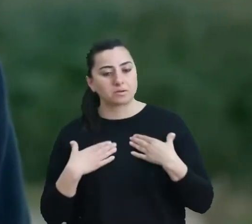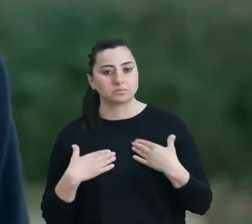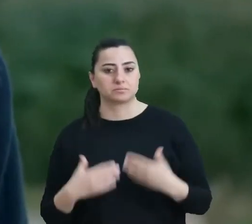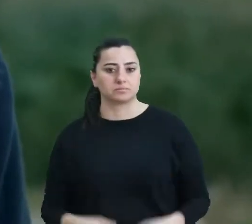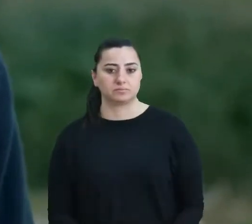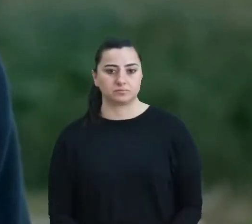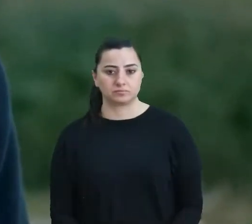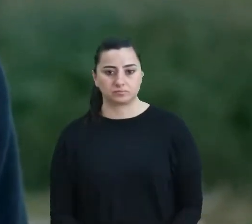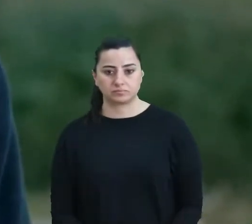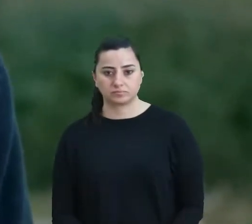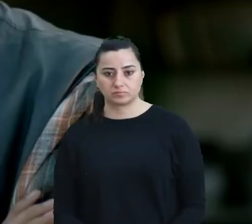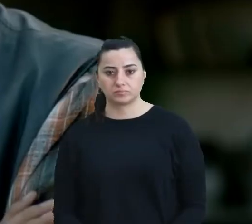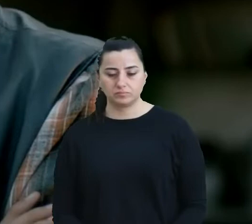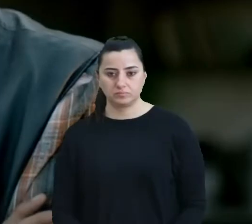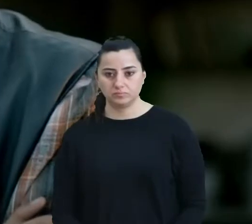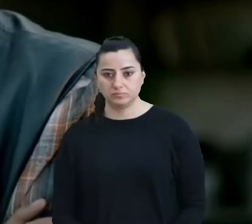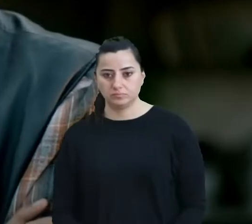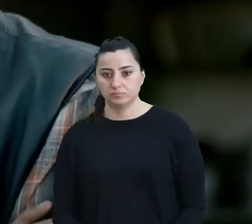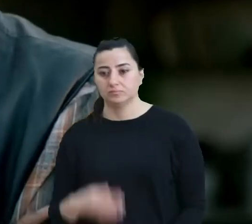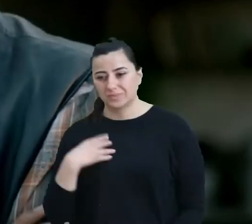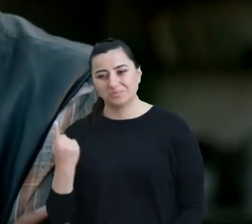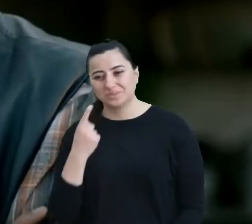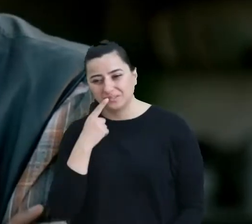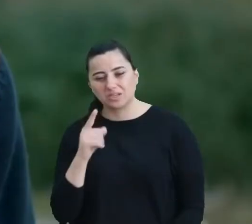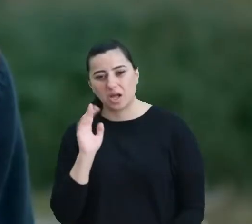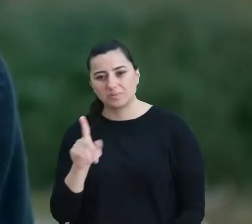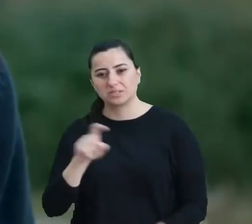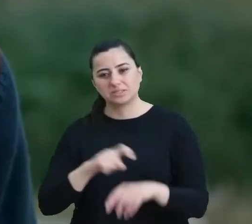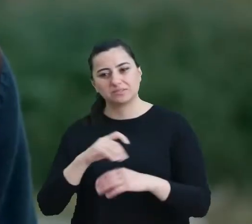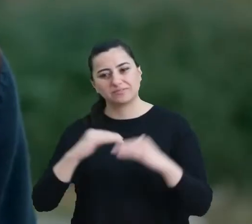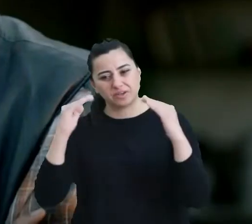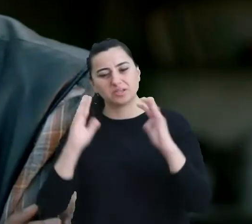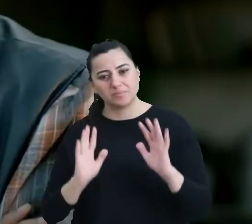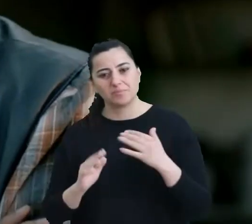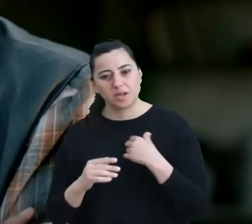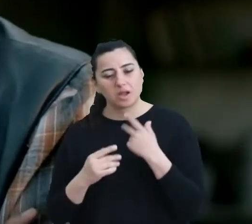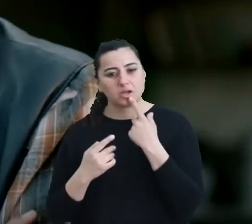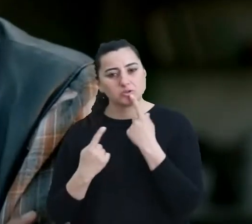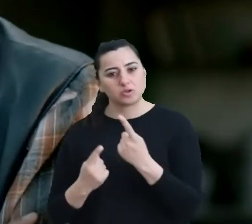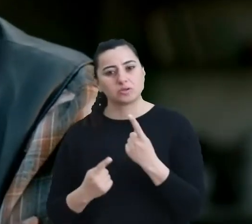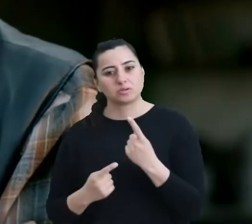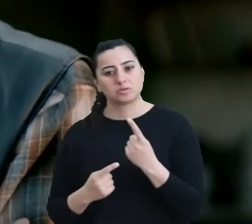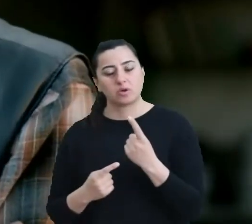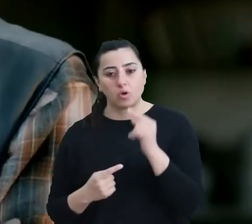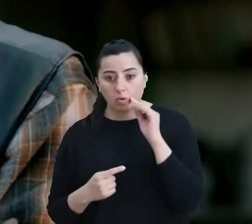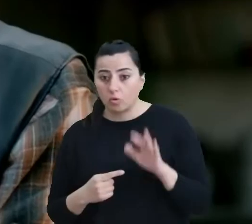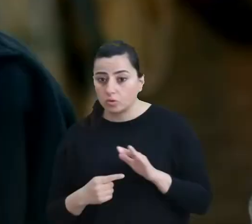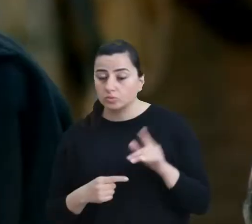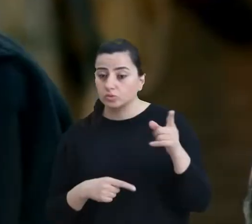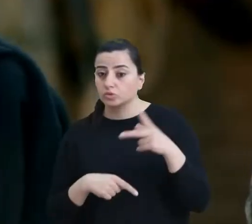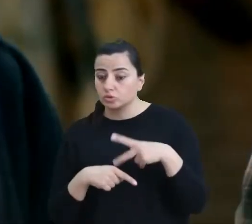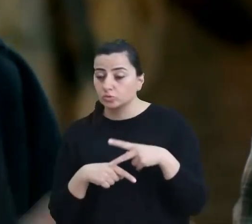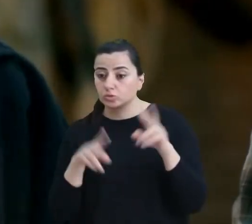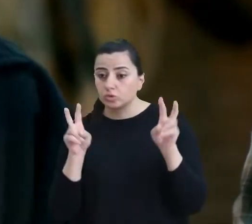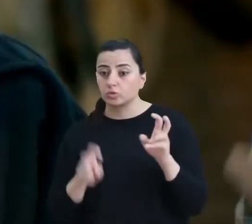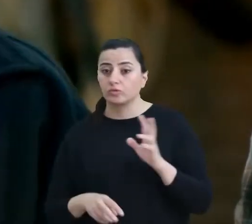bana. Sadıç şimdi bir şey diyeceğim. Sen gene delileneceksin emme. Söylemeden geçemem gari. Oğlum bir de şu Zümrüt